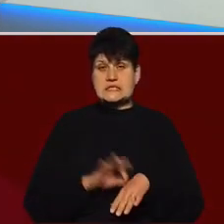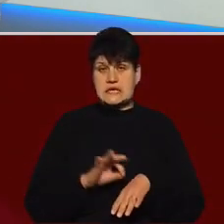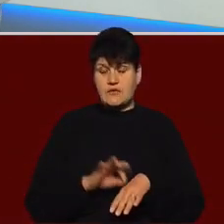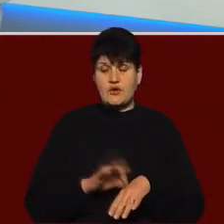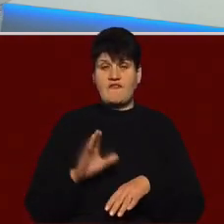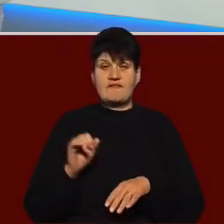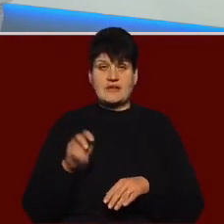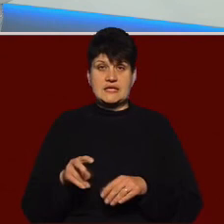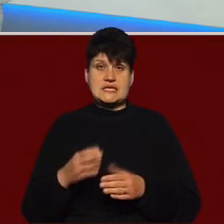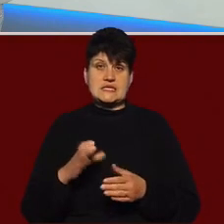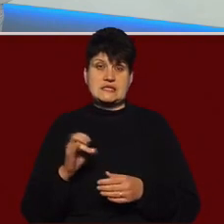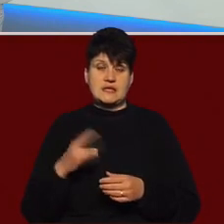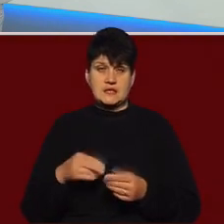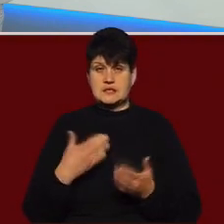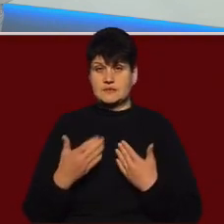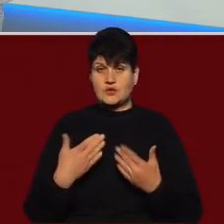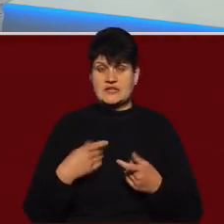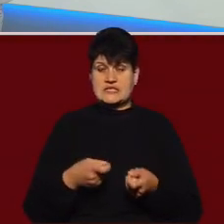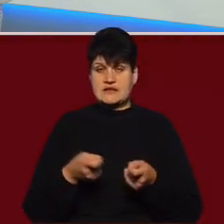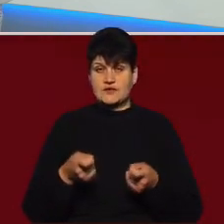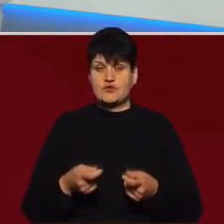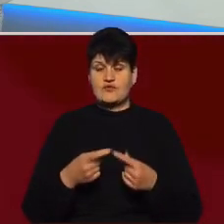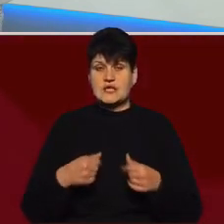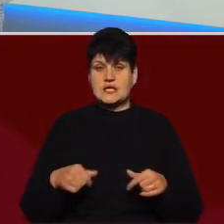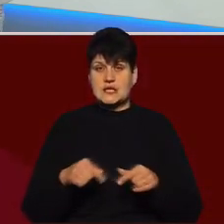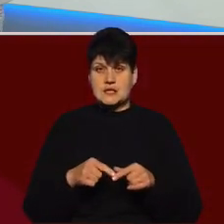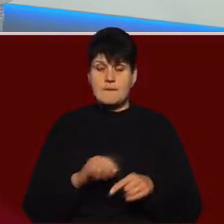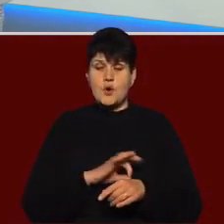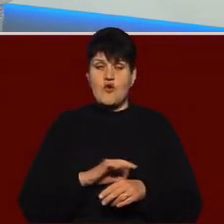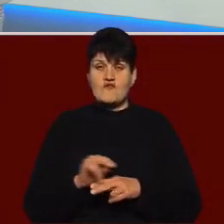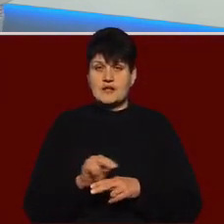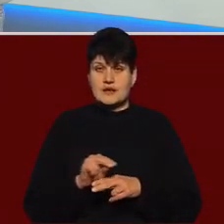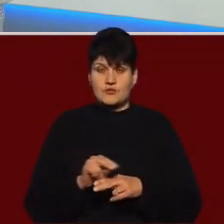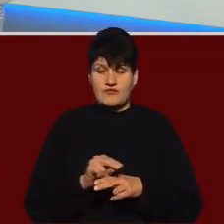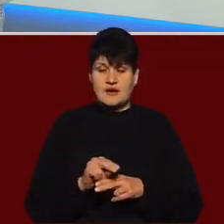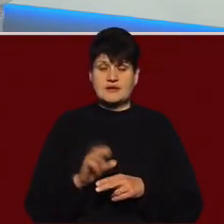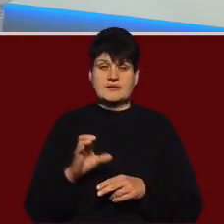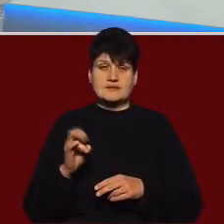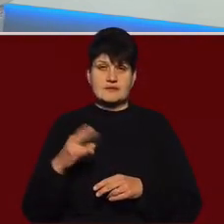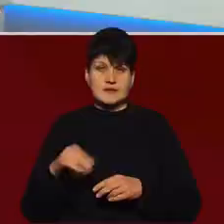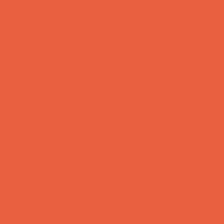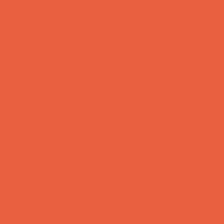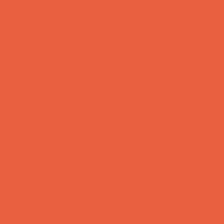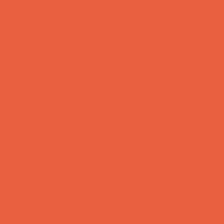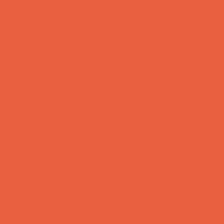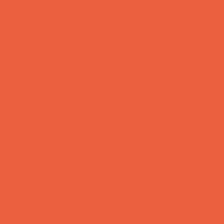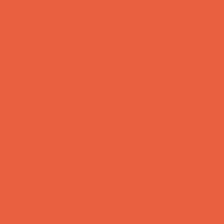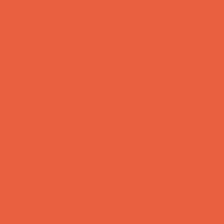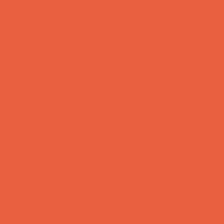ми спілкувалися із завідувачкою відділення профілактики та лікування ВІЛ-інфекції СНІДу Софією Заєць.